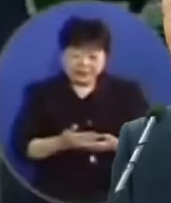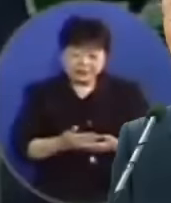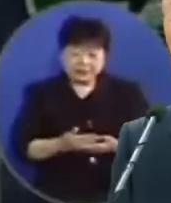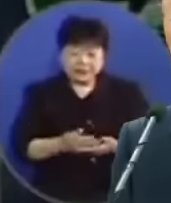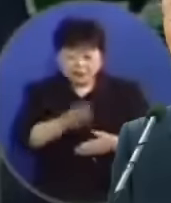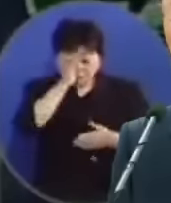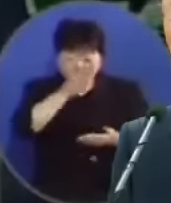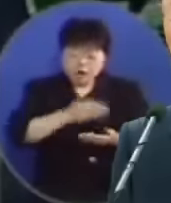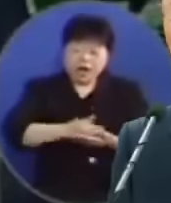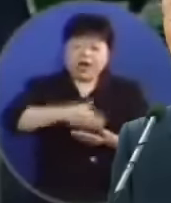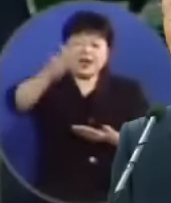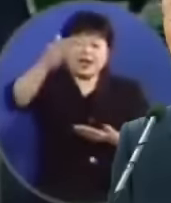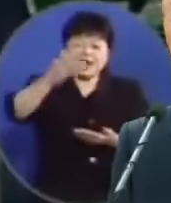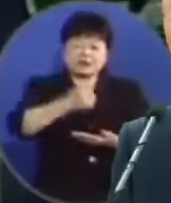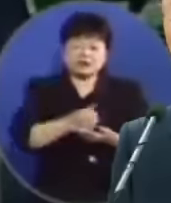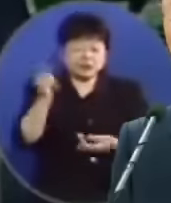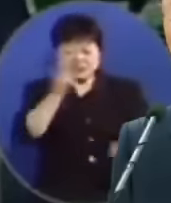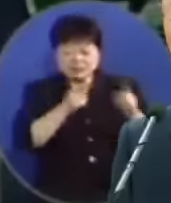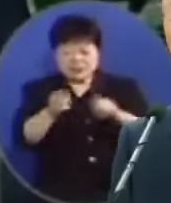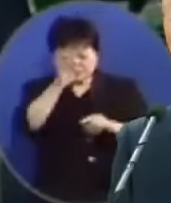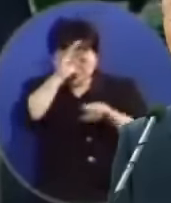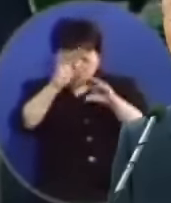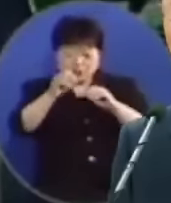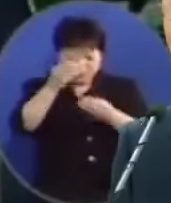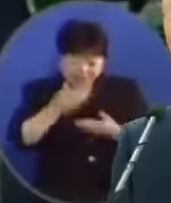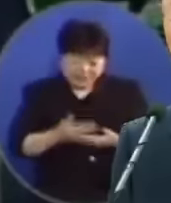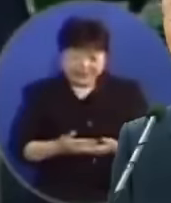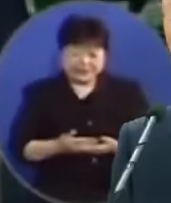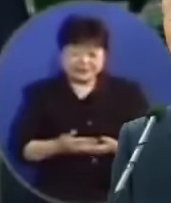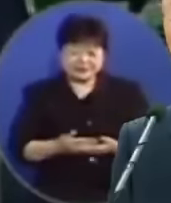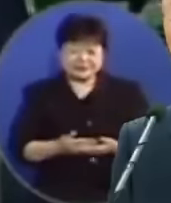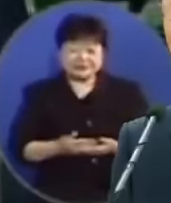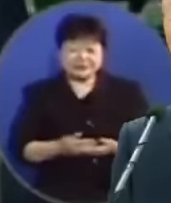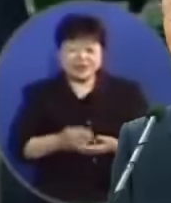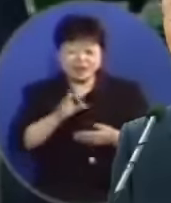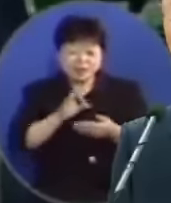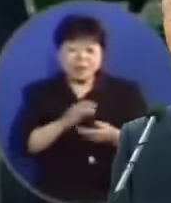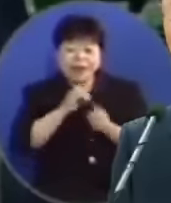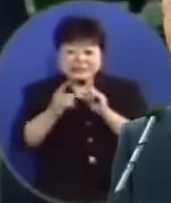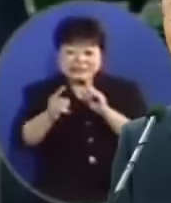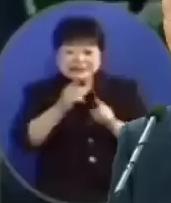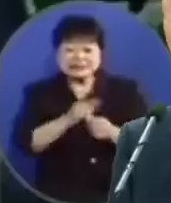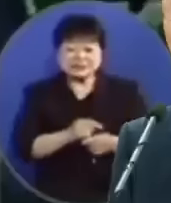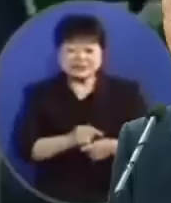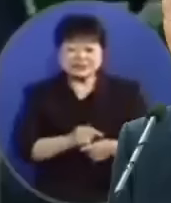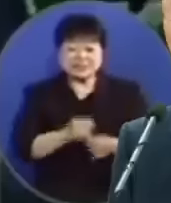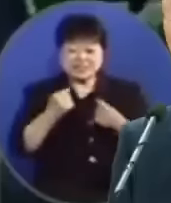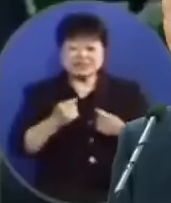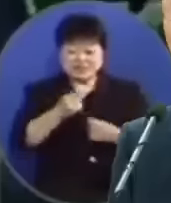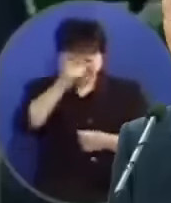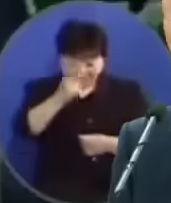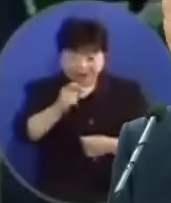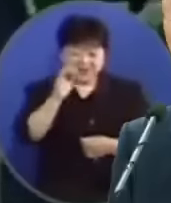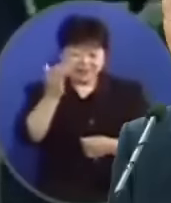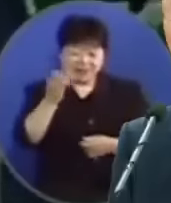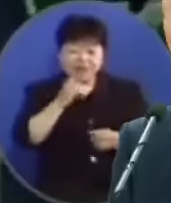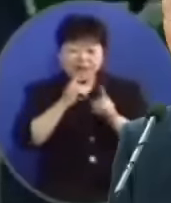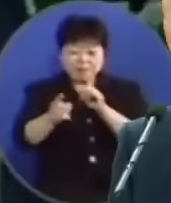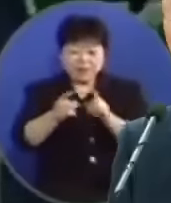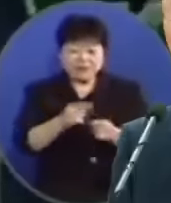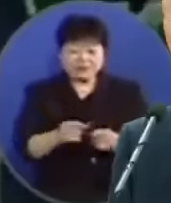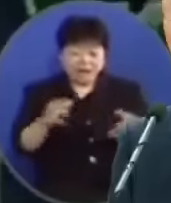너희 병은 물러가라. 제가 채찍에 맞음으로 난 나음을 입었다. 그렇게 하면 그 말씀이 굉장한 힘이 되는 것입니다.